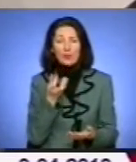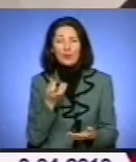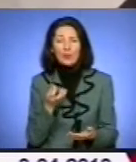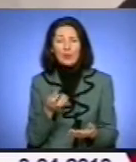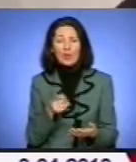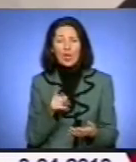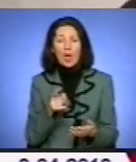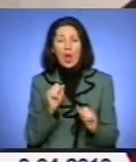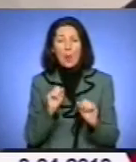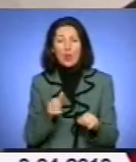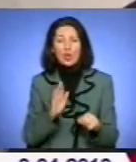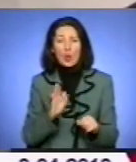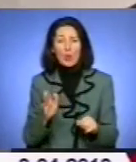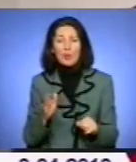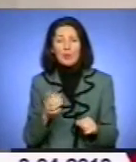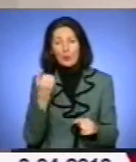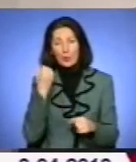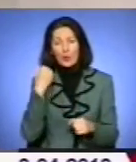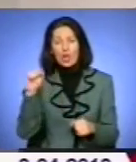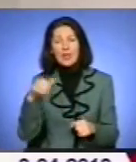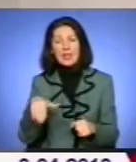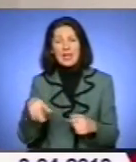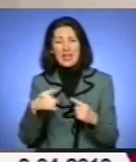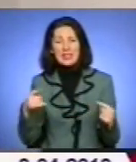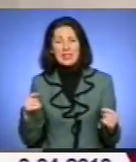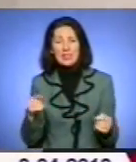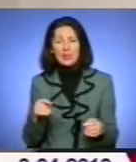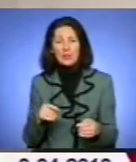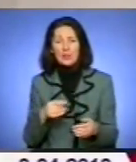Тоді можна долати всякі незгоди і труднощі з таким